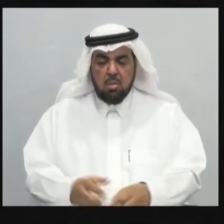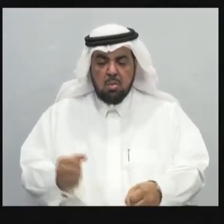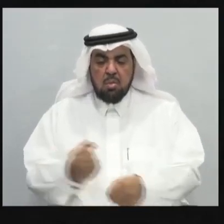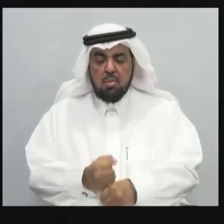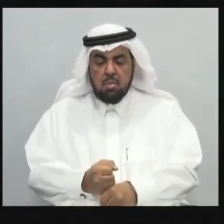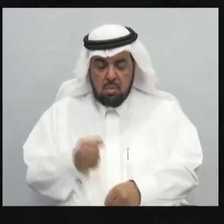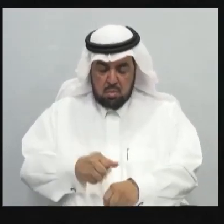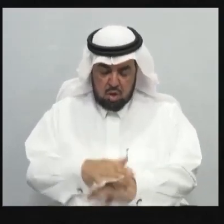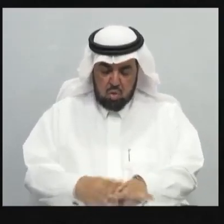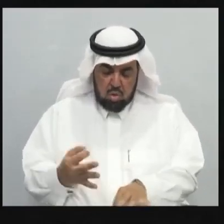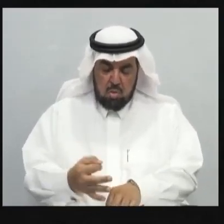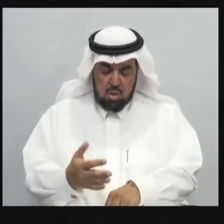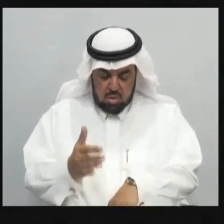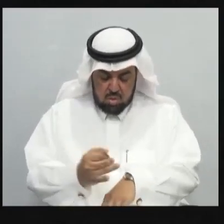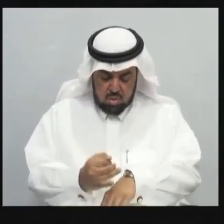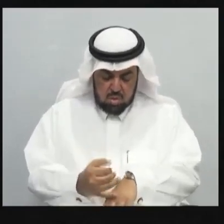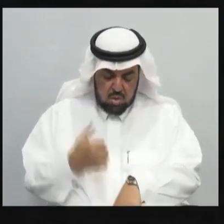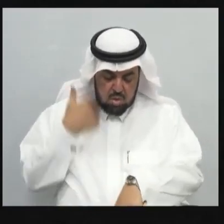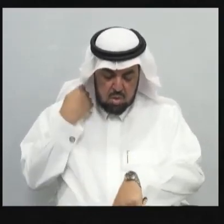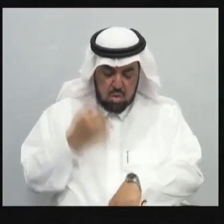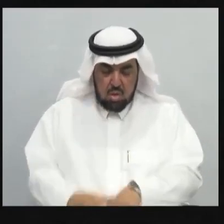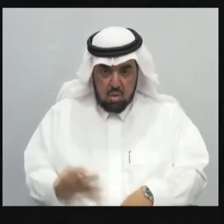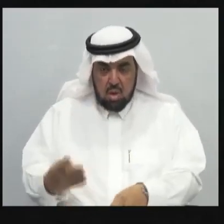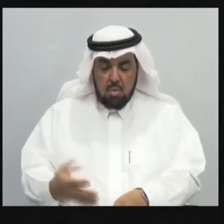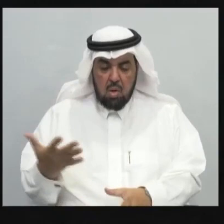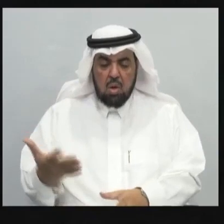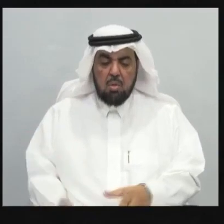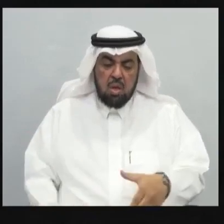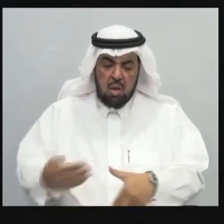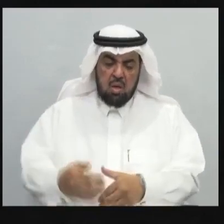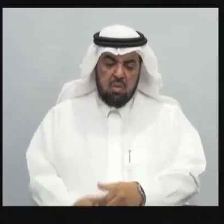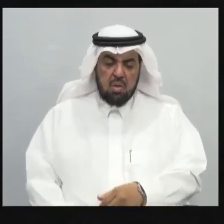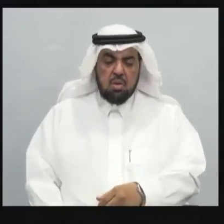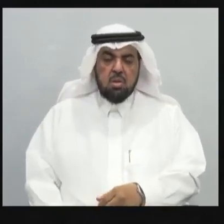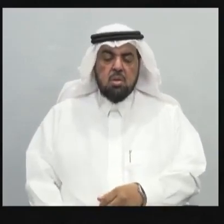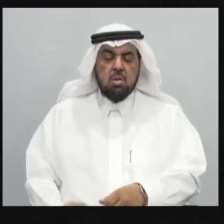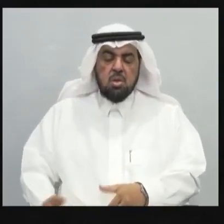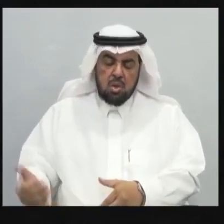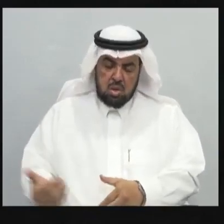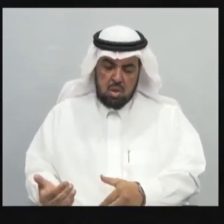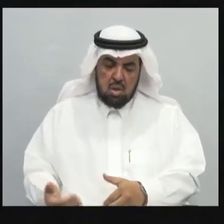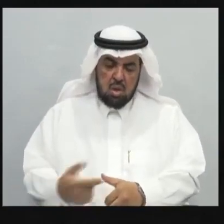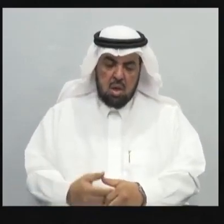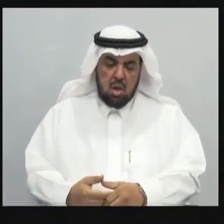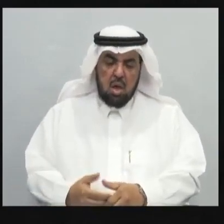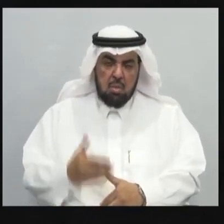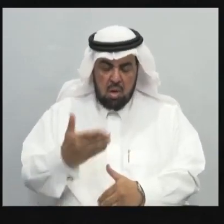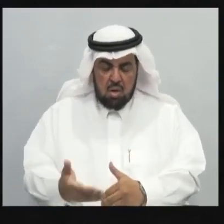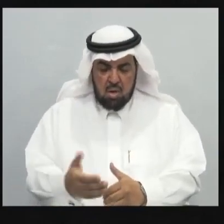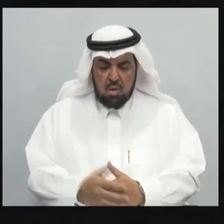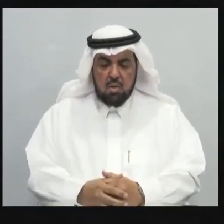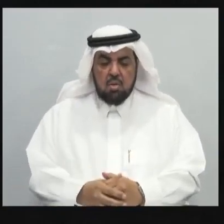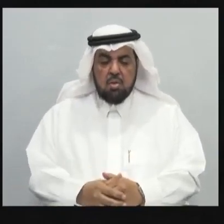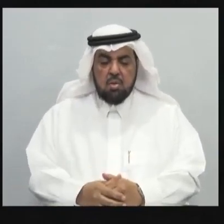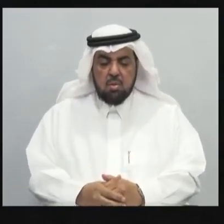تضع جدول المهم الرئيسي والجداول الفرعيه اربعه او خمسه اضافيه تقول بامكانك الرجوع الى الملاحق في اخر